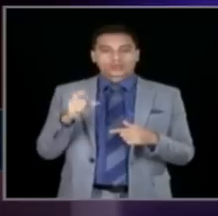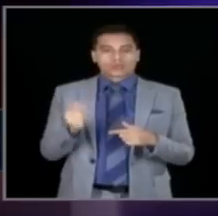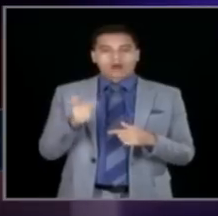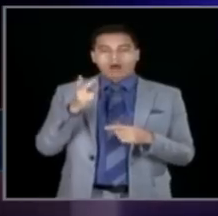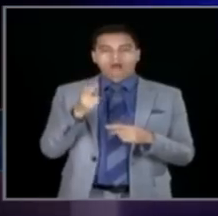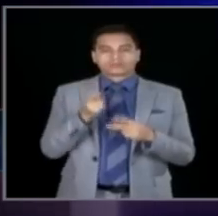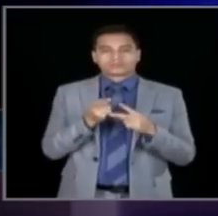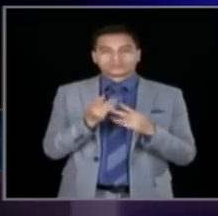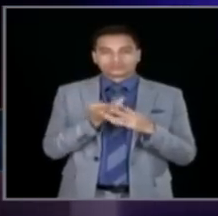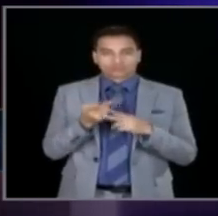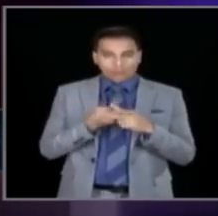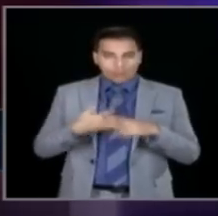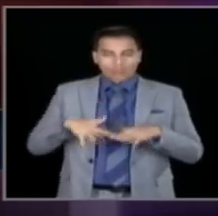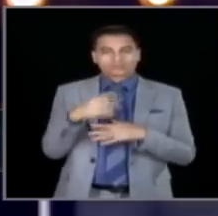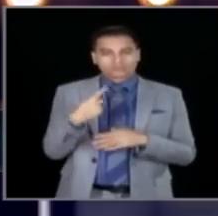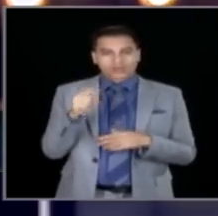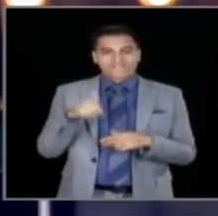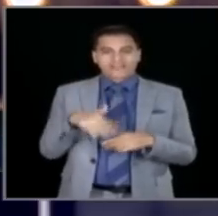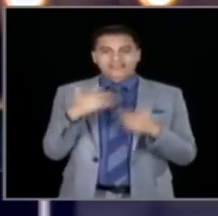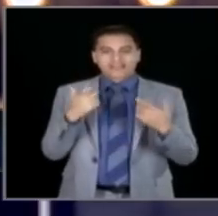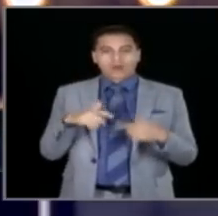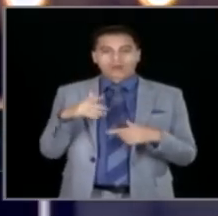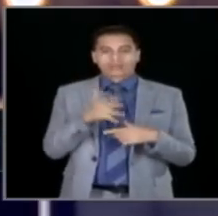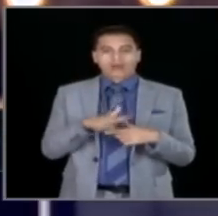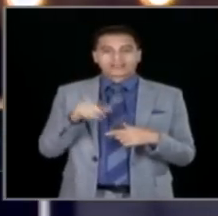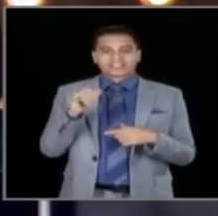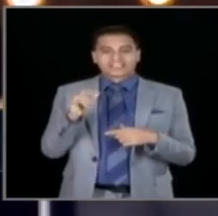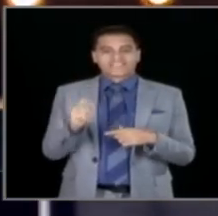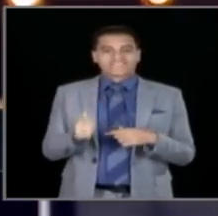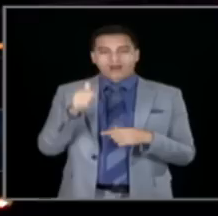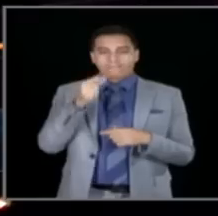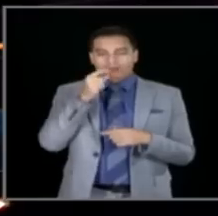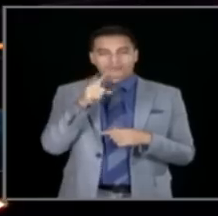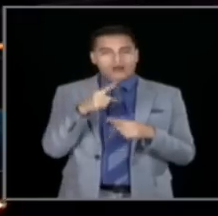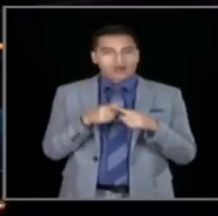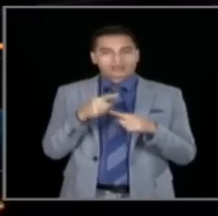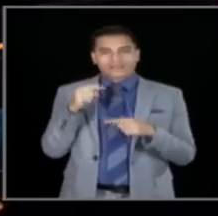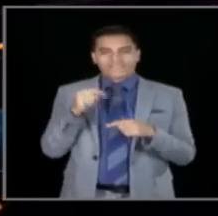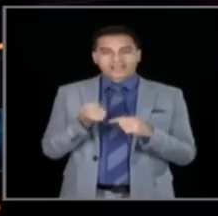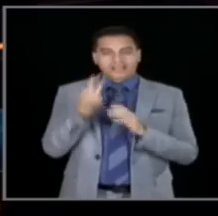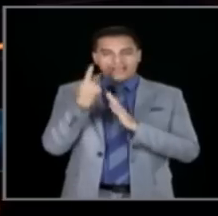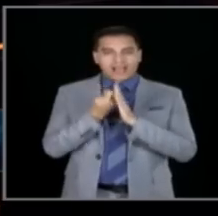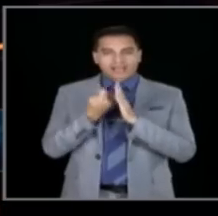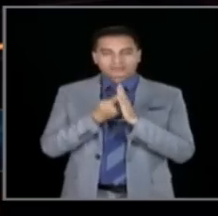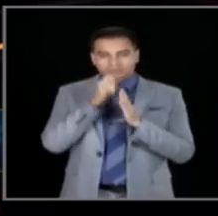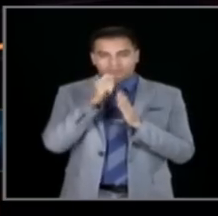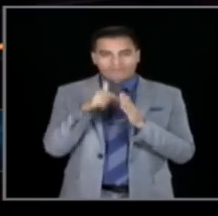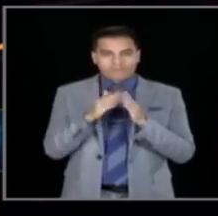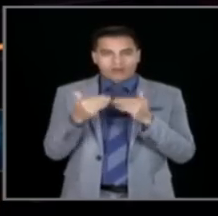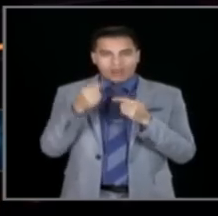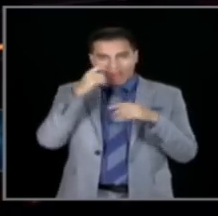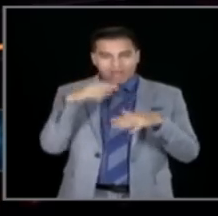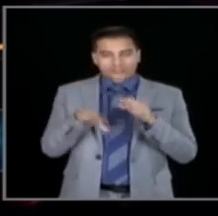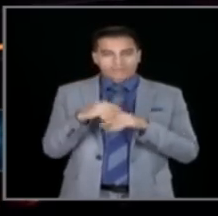صح. في أي دولة يقع نهر نيفا؟ برازيل. غلط. من هو الكاتب والصحفي المصري المعاصر